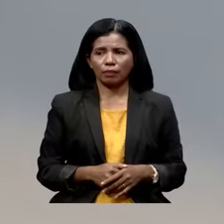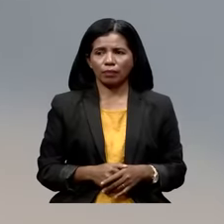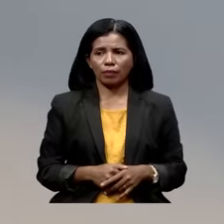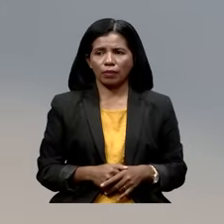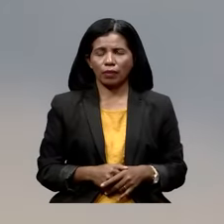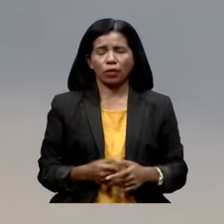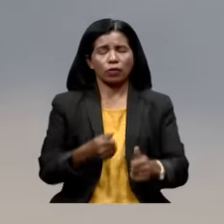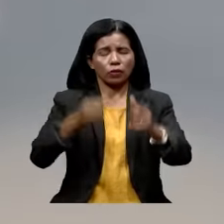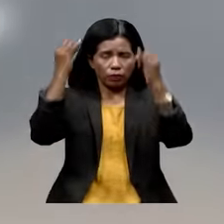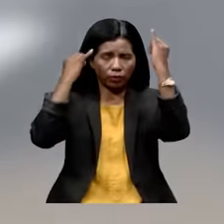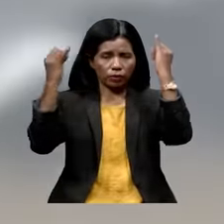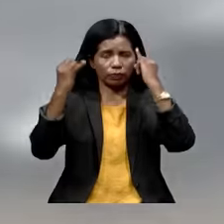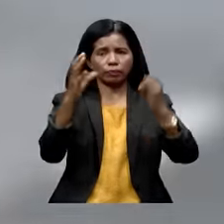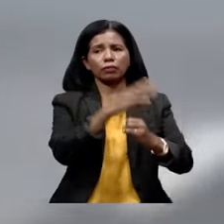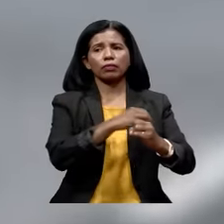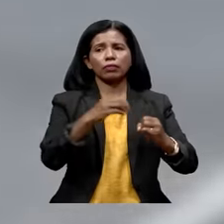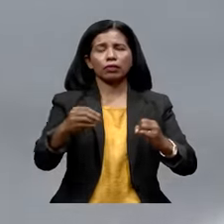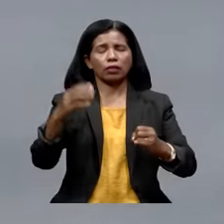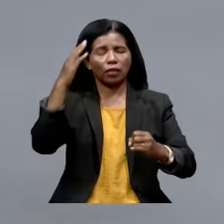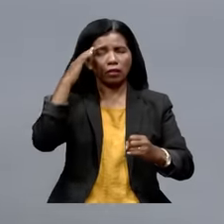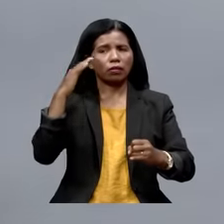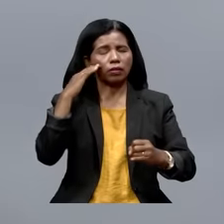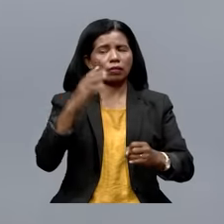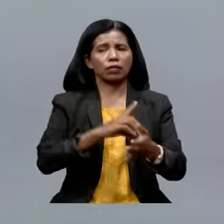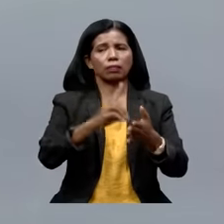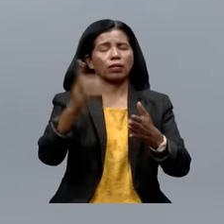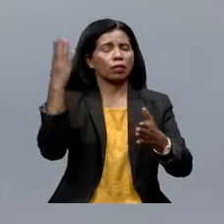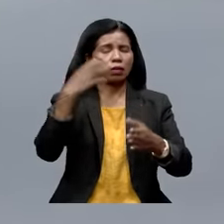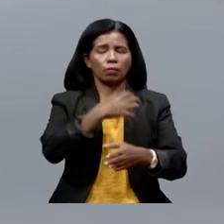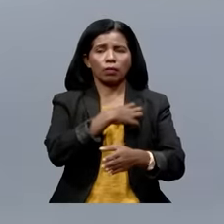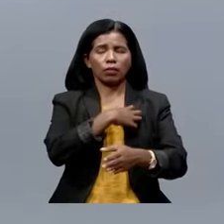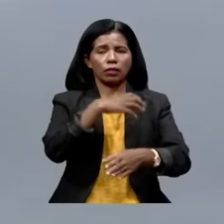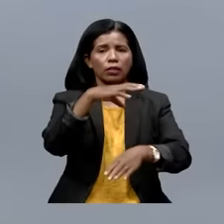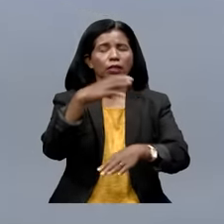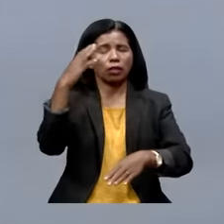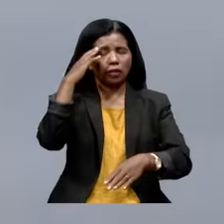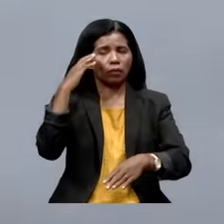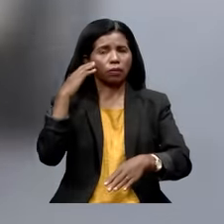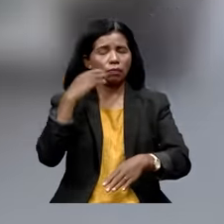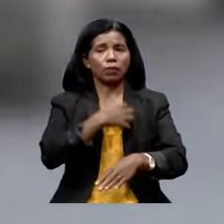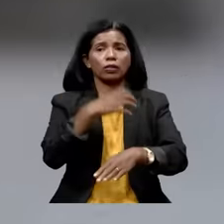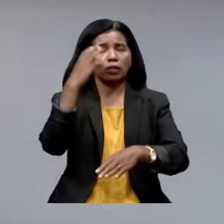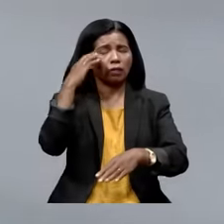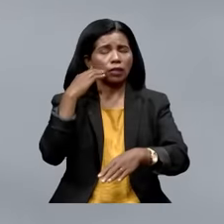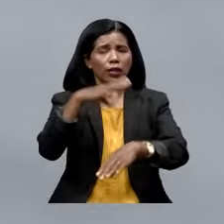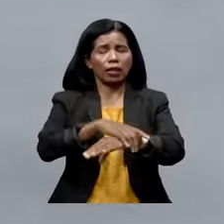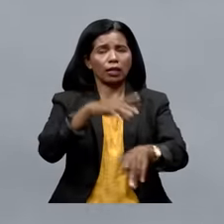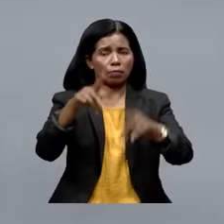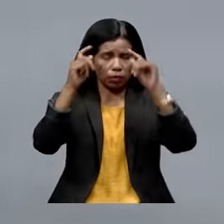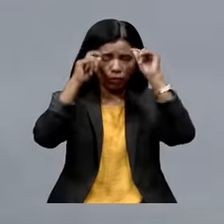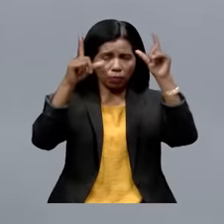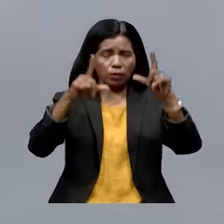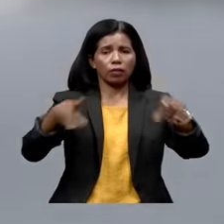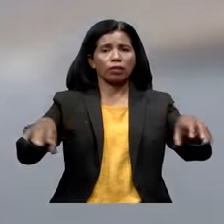Tuir informasang usi fonte kredibel balung ia Korea Sul, semana kotuk polisi Korea captura trabalhador Timor Oang na insanulo racing ida, nebe halau servisu